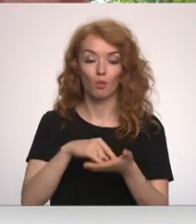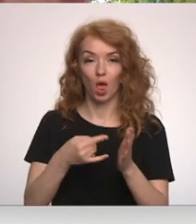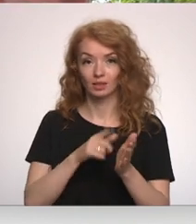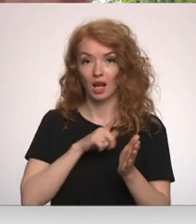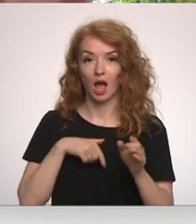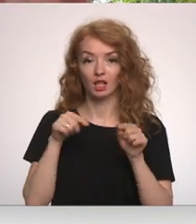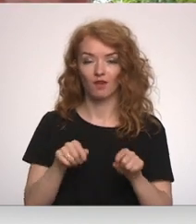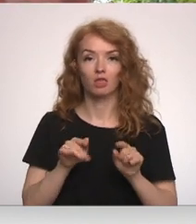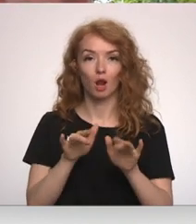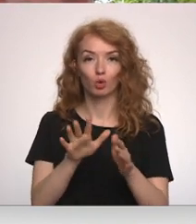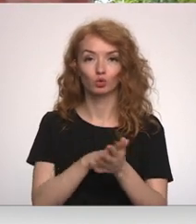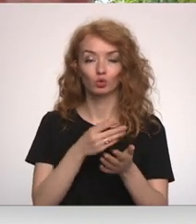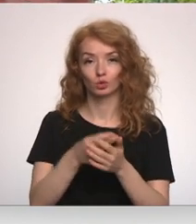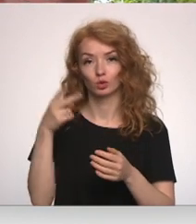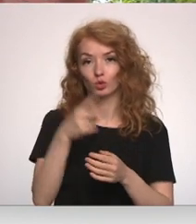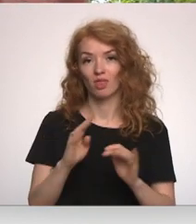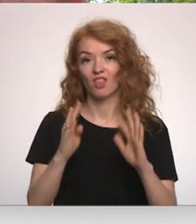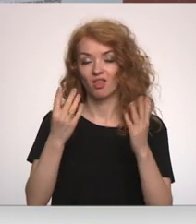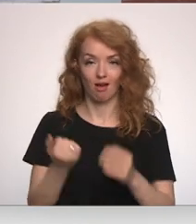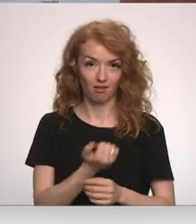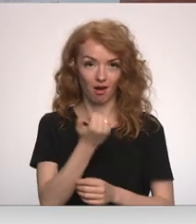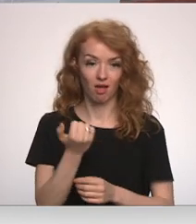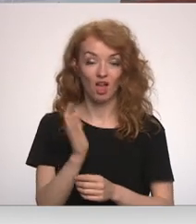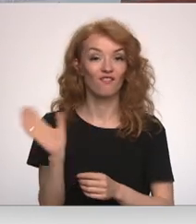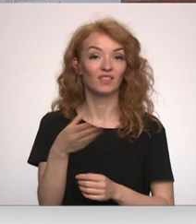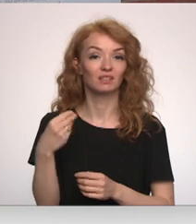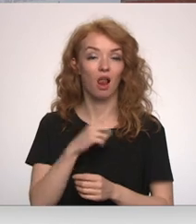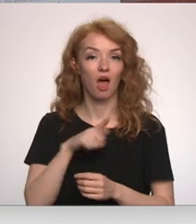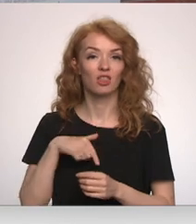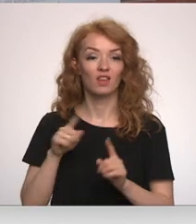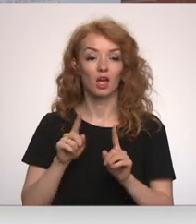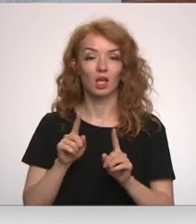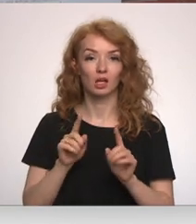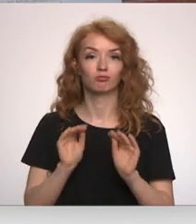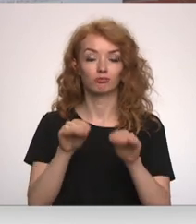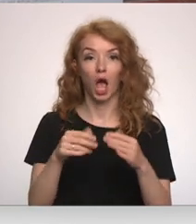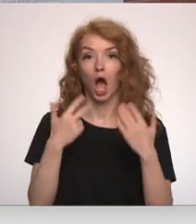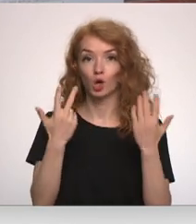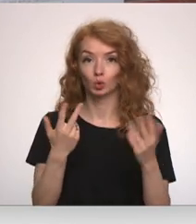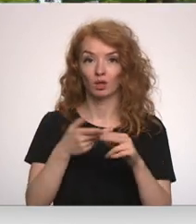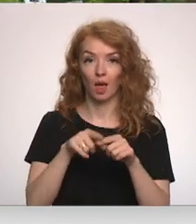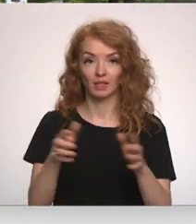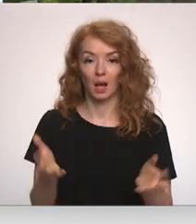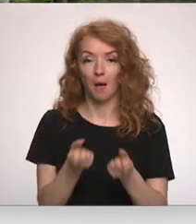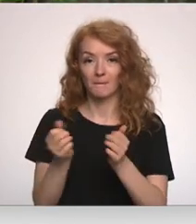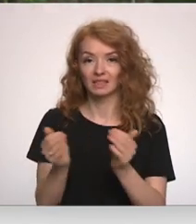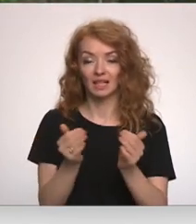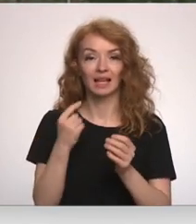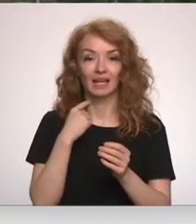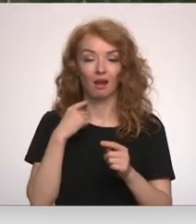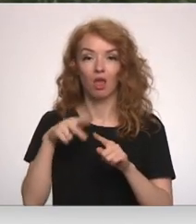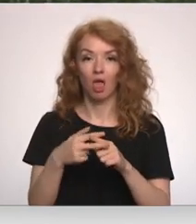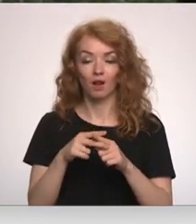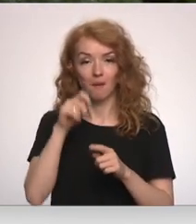Latvijā, darbojas jau no 2009. Gada. Visā Latvijā ir uzstādītas 8 šādas Silītes. Rīgā,